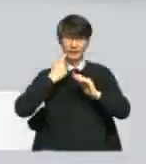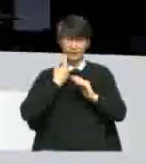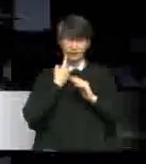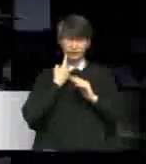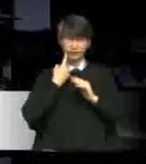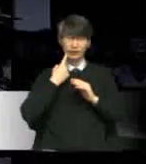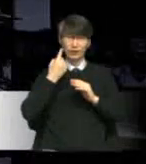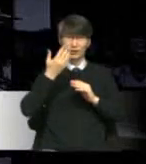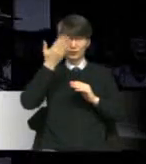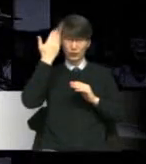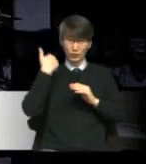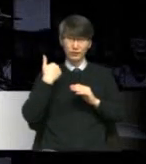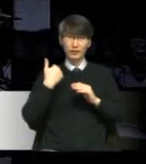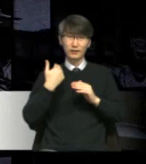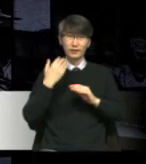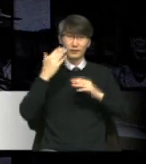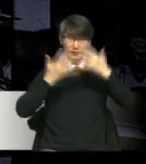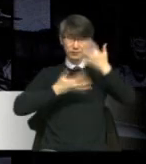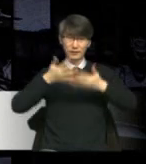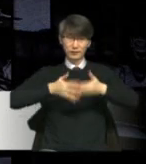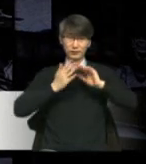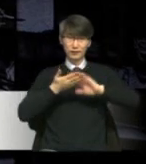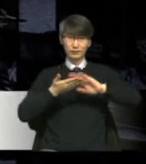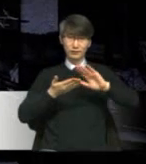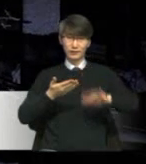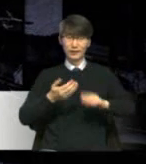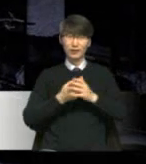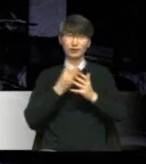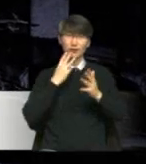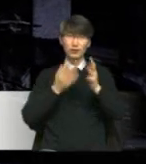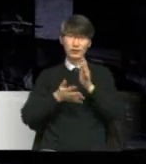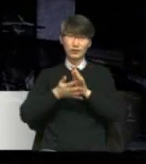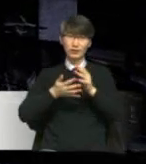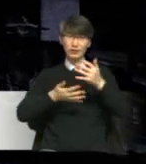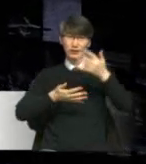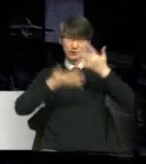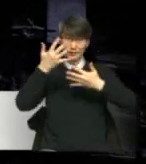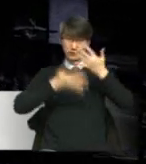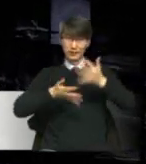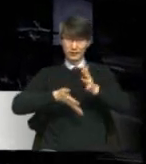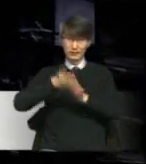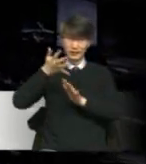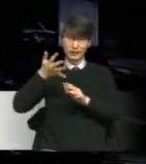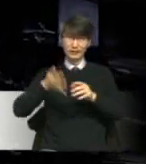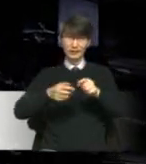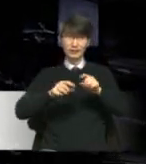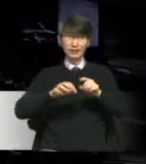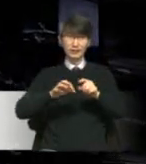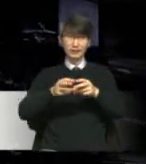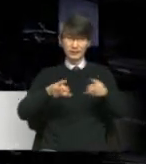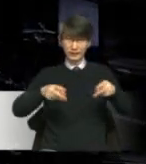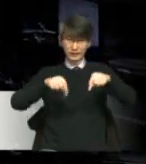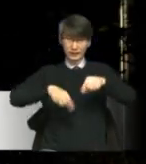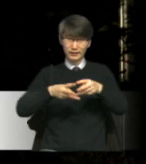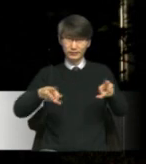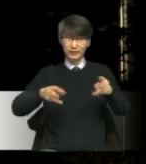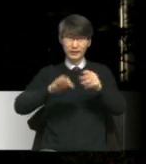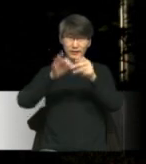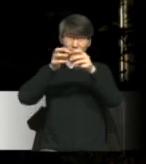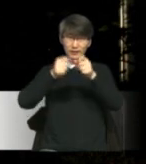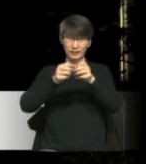상영관 건립을 추진합니다 가칭 서울 시네마 테크 는 지하 3층 지상 10층 규모의 영상 전문